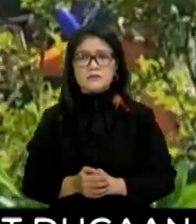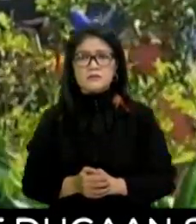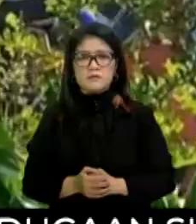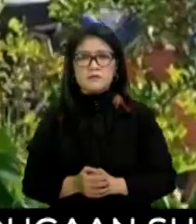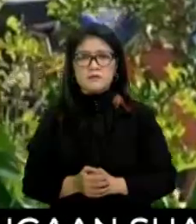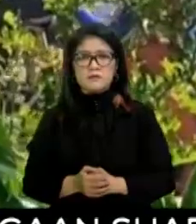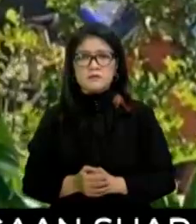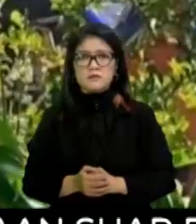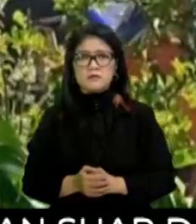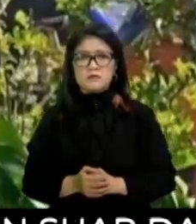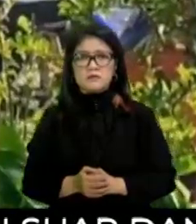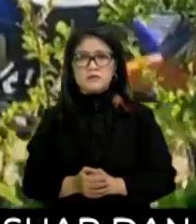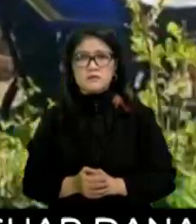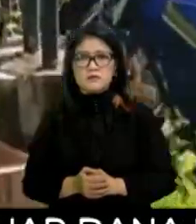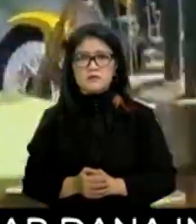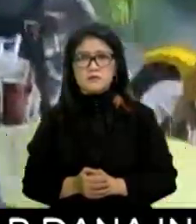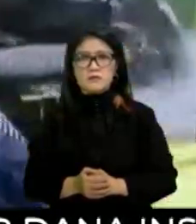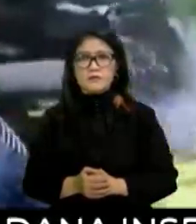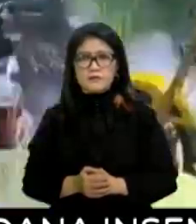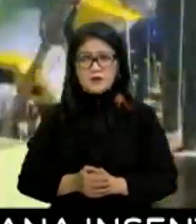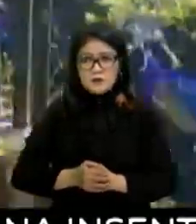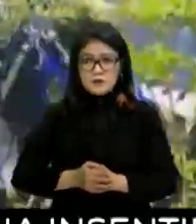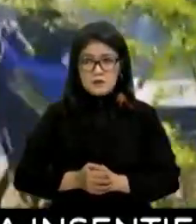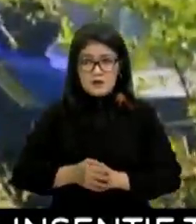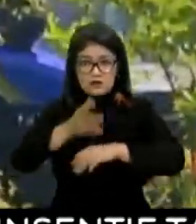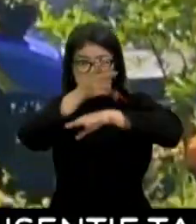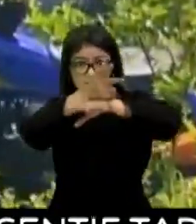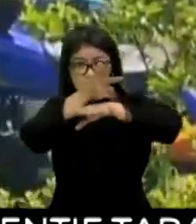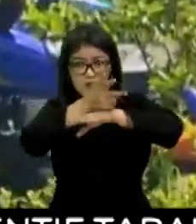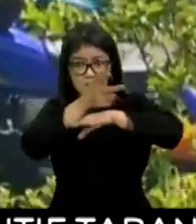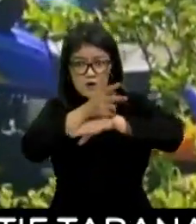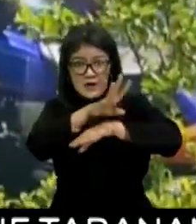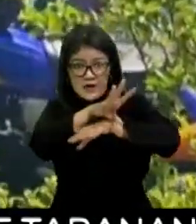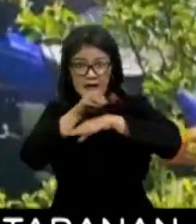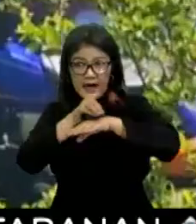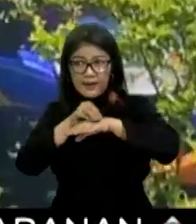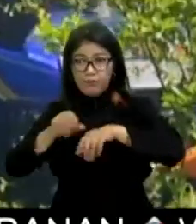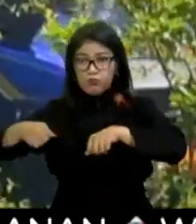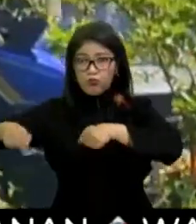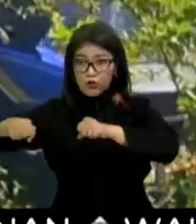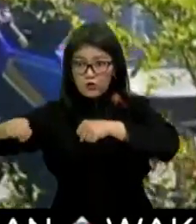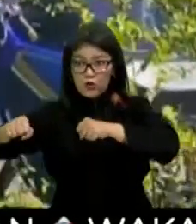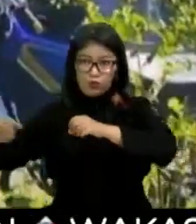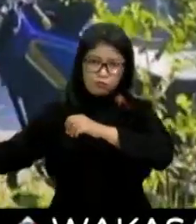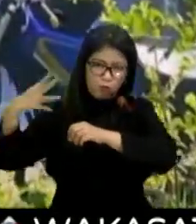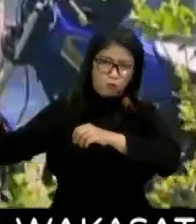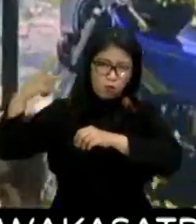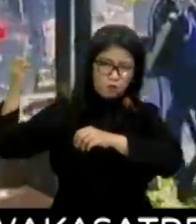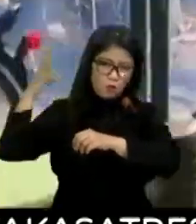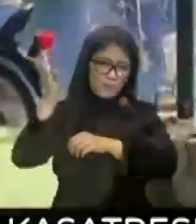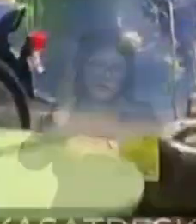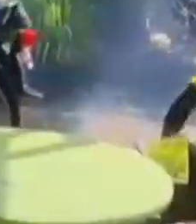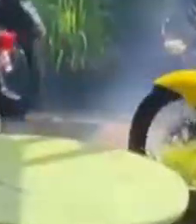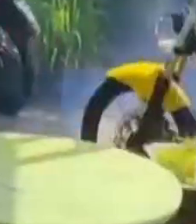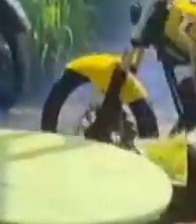di dalam rekaman video amatir sejumlah pengendara berulangkali menarik dan memainkan gas motornya hingga suara knalpot racing